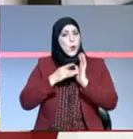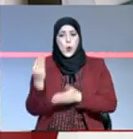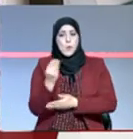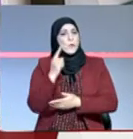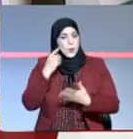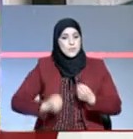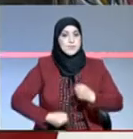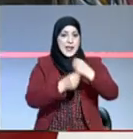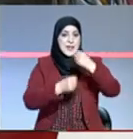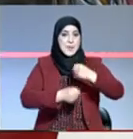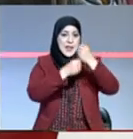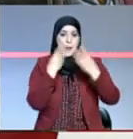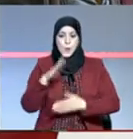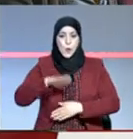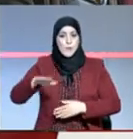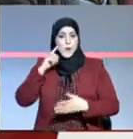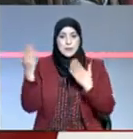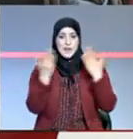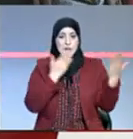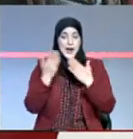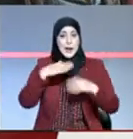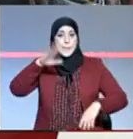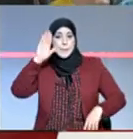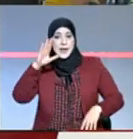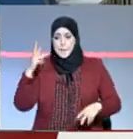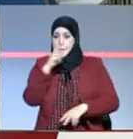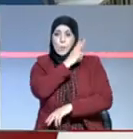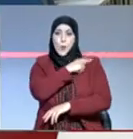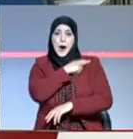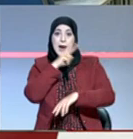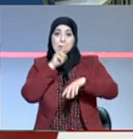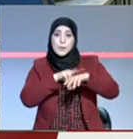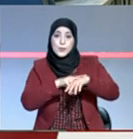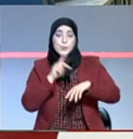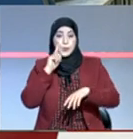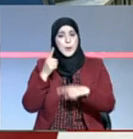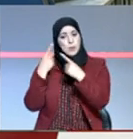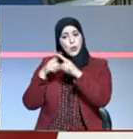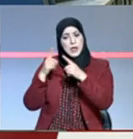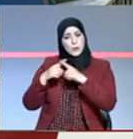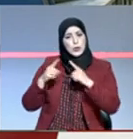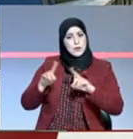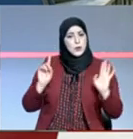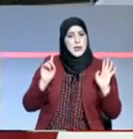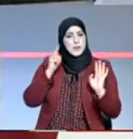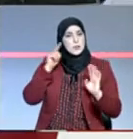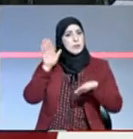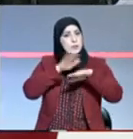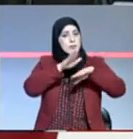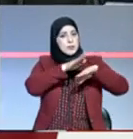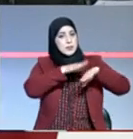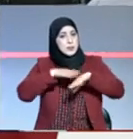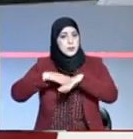الدعم والمسانده فان بعض المربين اختلفت مواقفهم حول جدواها توجيههم